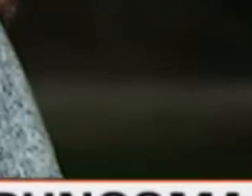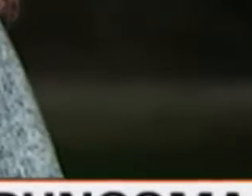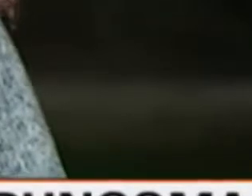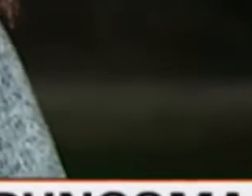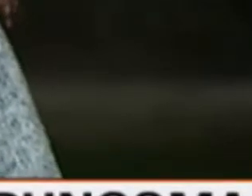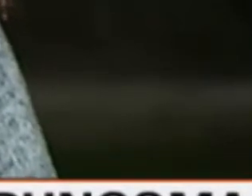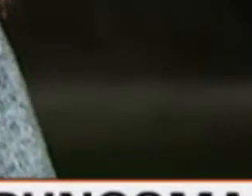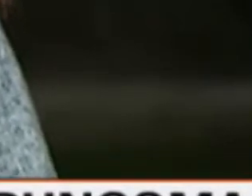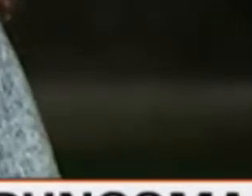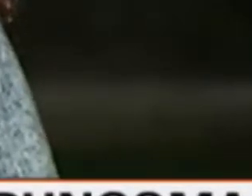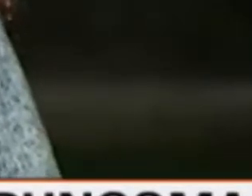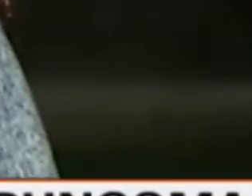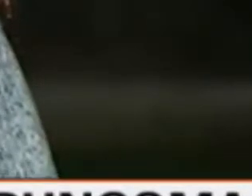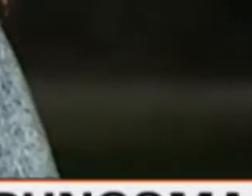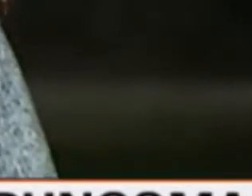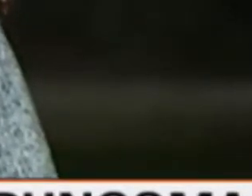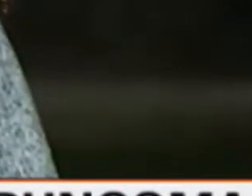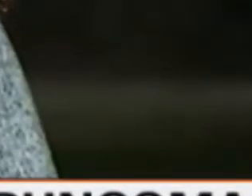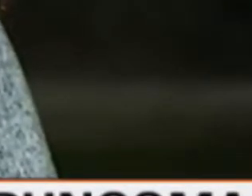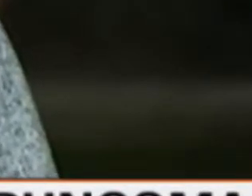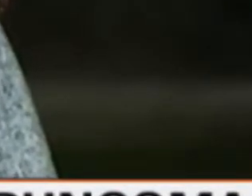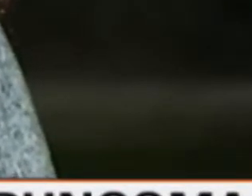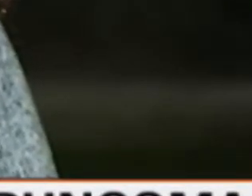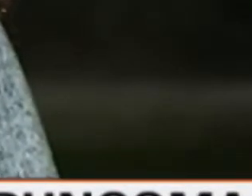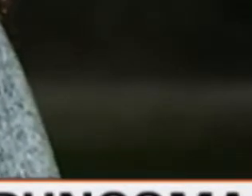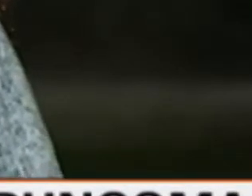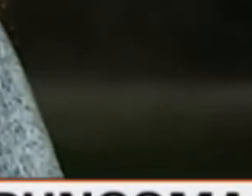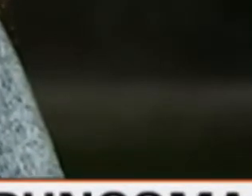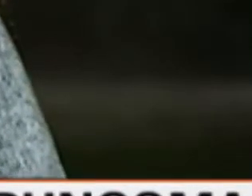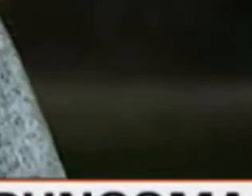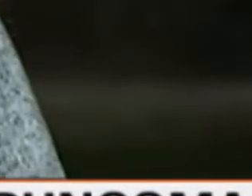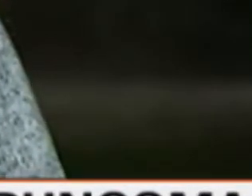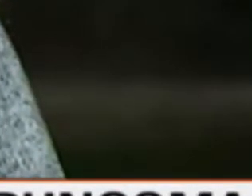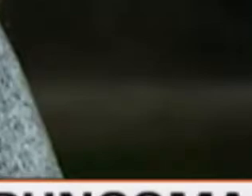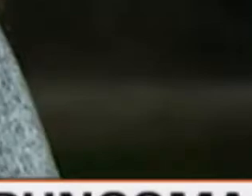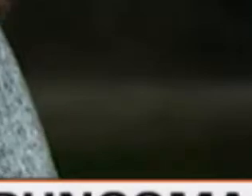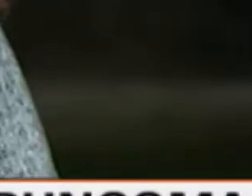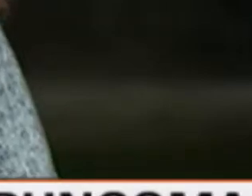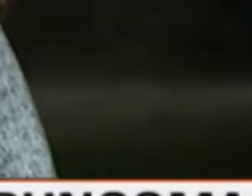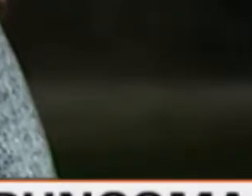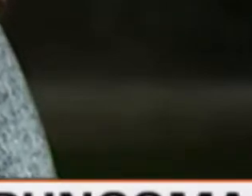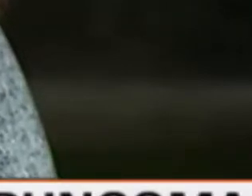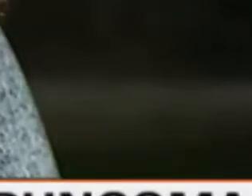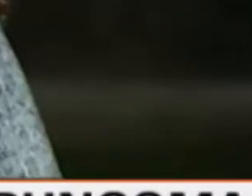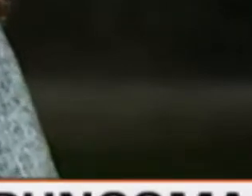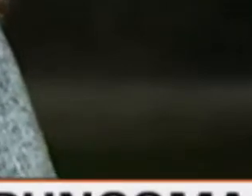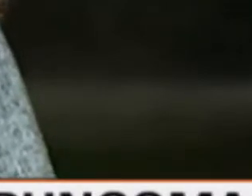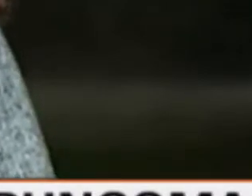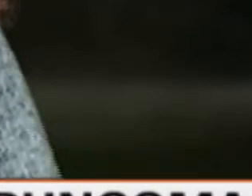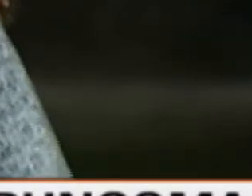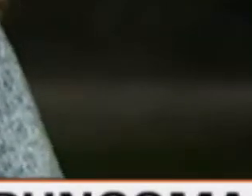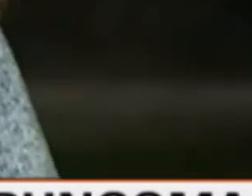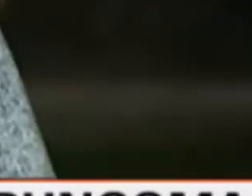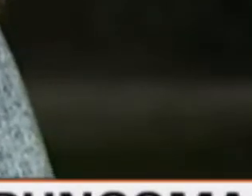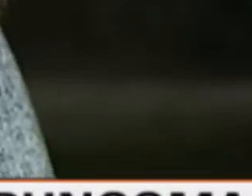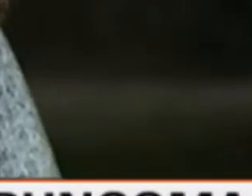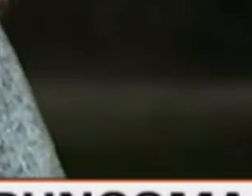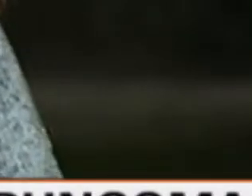Bungoma, tujadili tuone ni vipi tutafanya ili tuweze kuondoa hizi shida ambazo